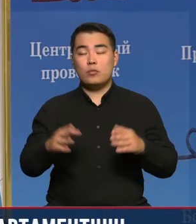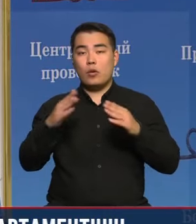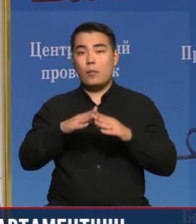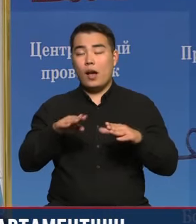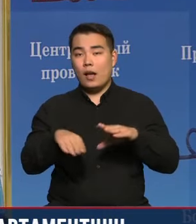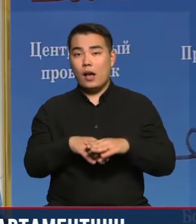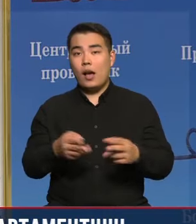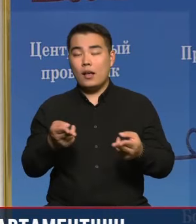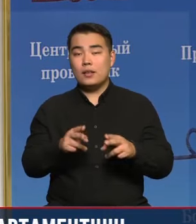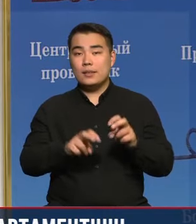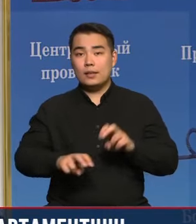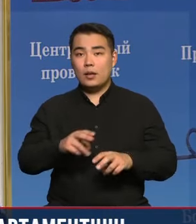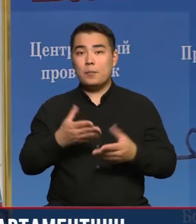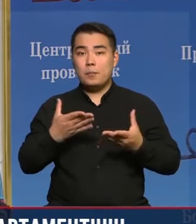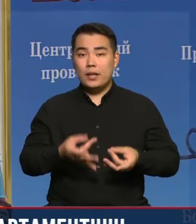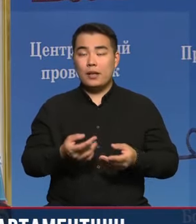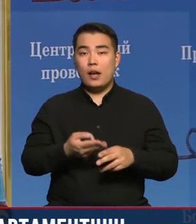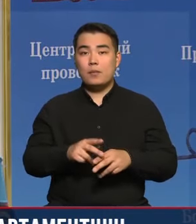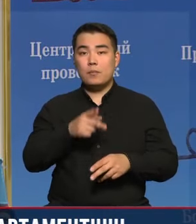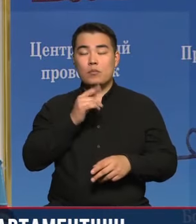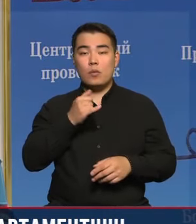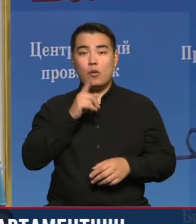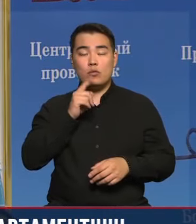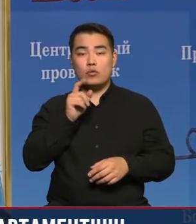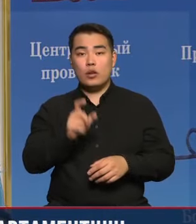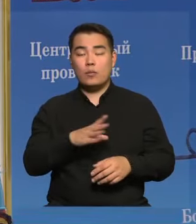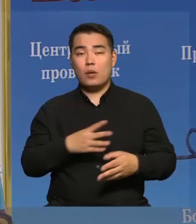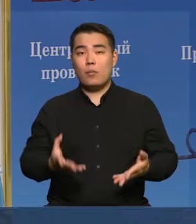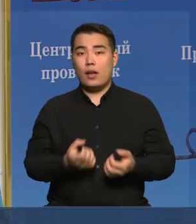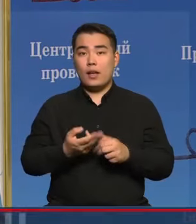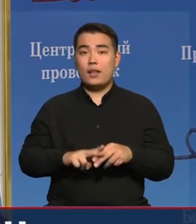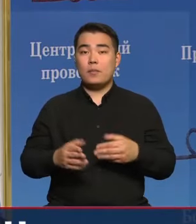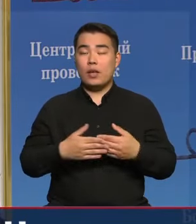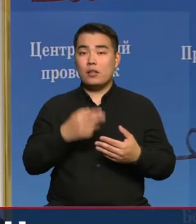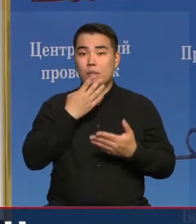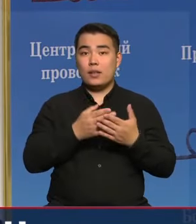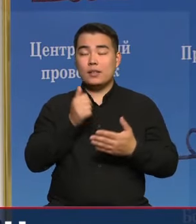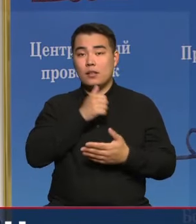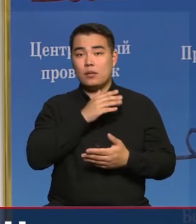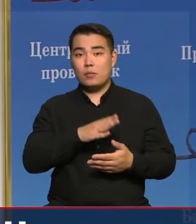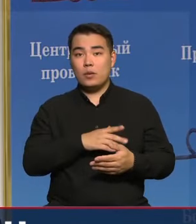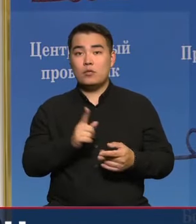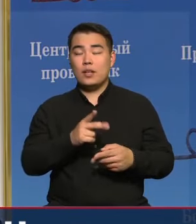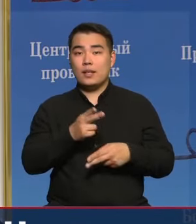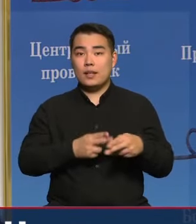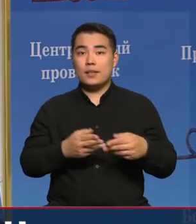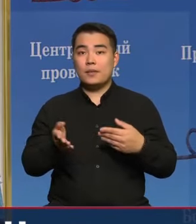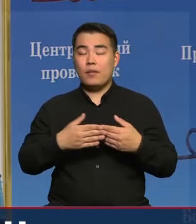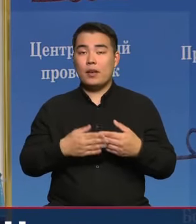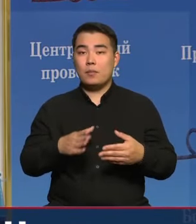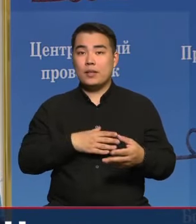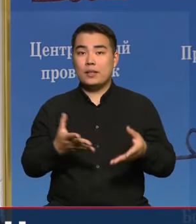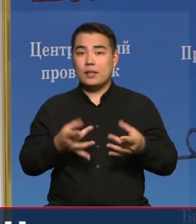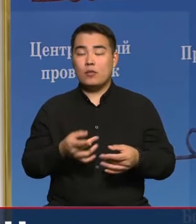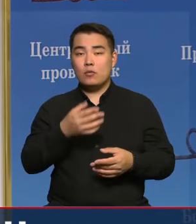адамдарды іздестіру кезінде бетон басып қалған ер адамды құтқардық. Жер сілкінгенде есік жақтауына жасырынған болуы керек. Темір есік қысып қалыпты. Оңай